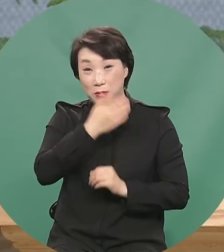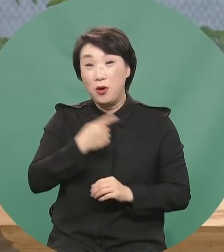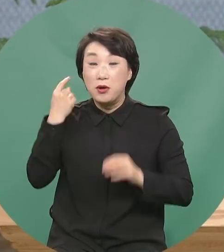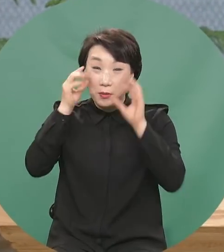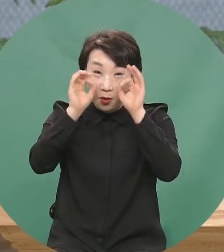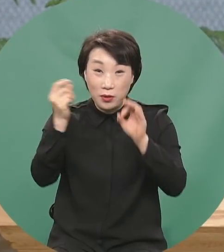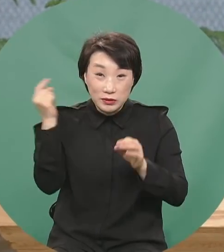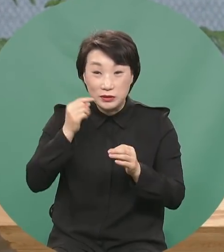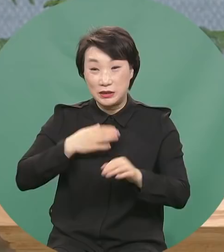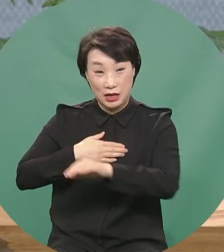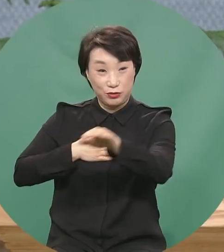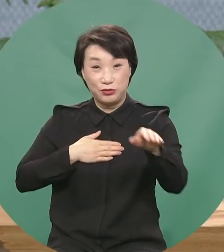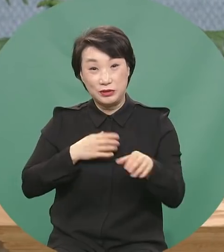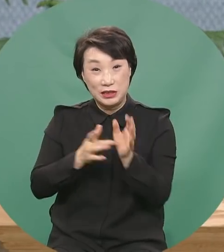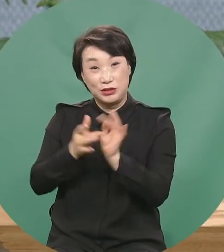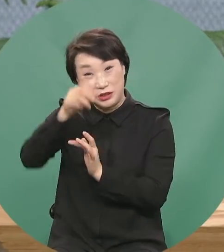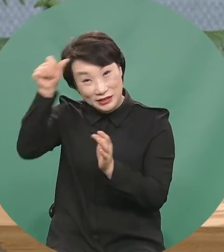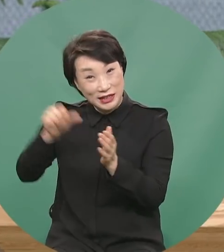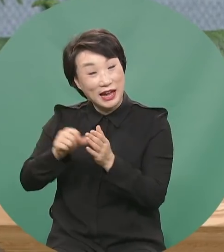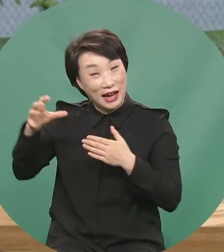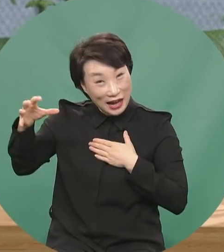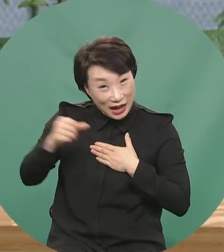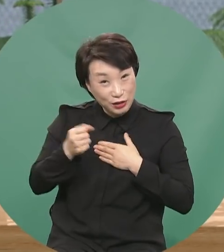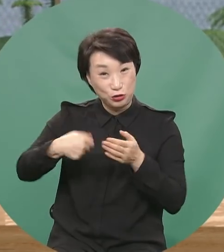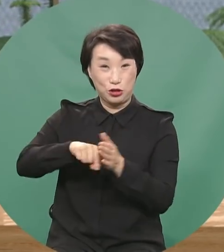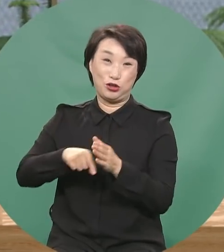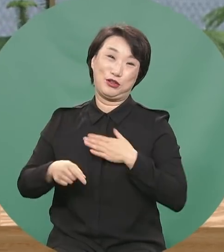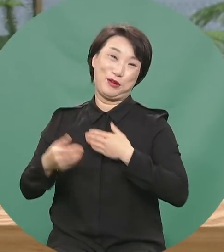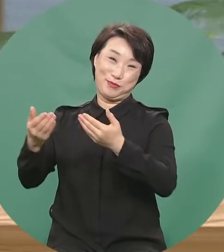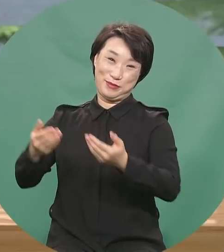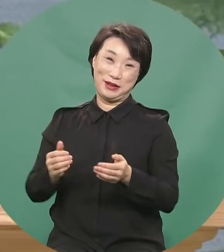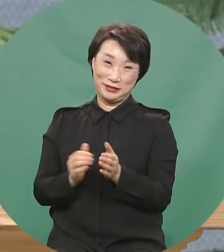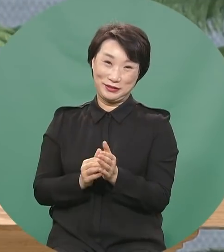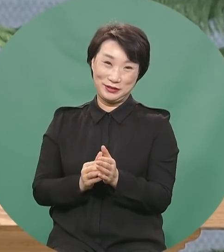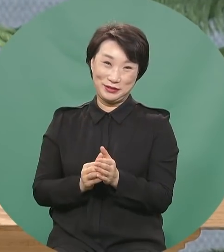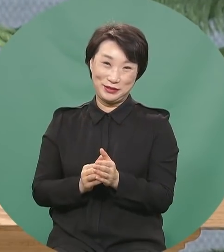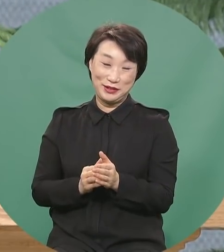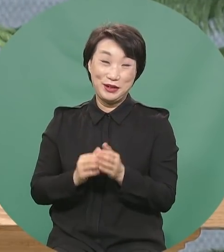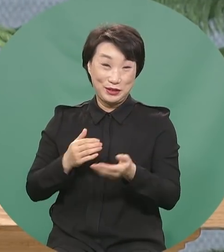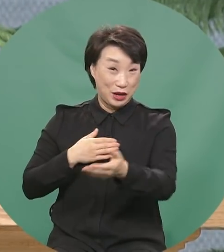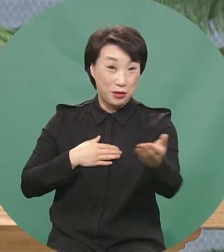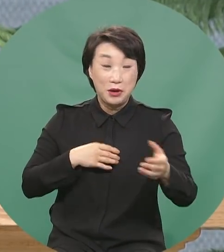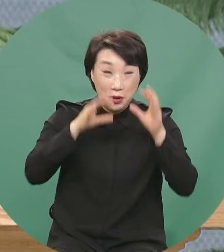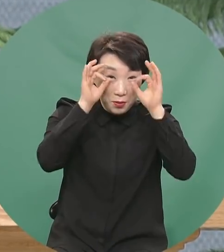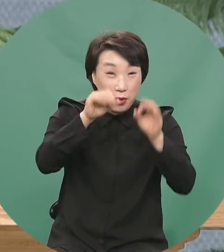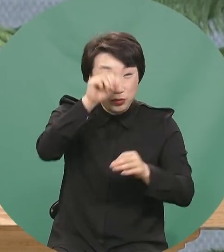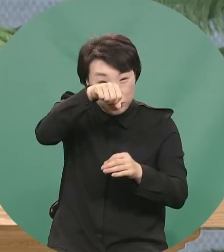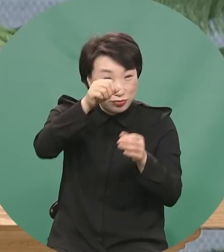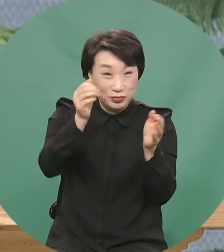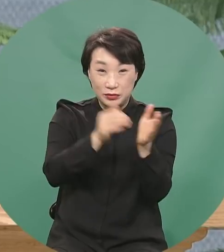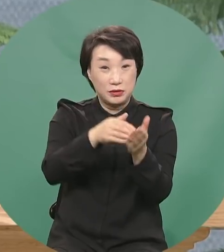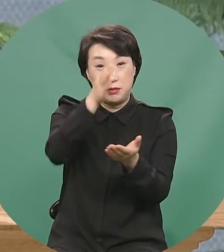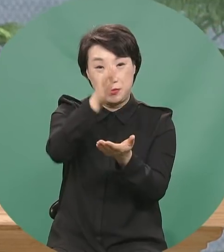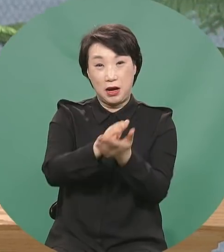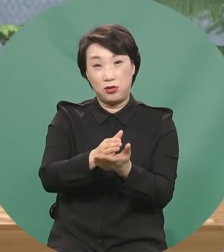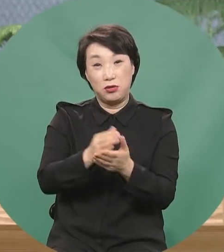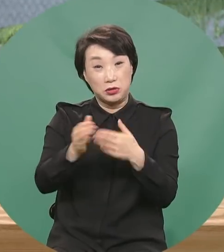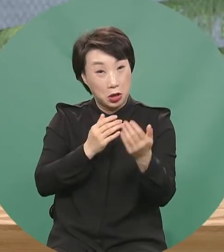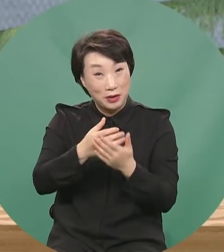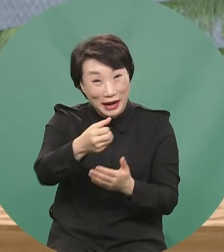들은 자요 예수의 생애를 가지라고 주었으니 귀로 듣고 말지 말고 받아들여라 이